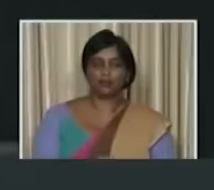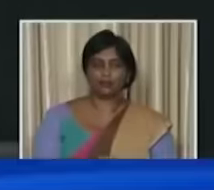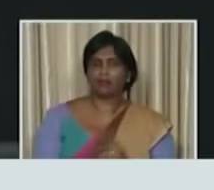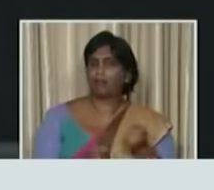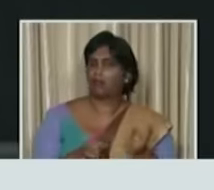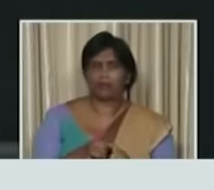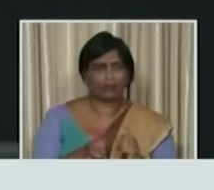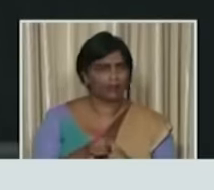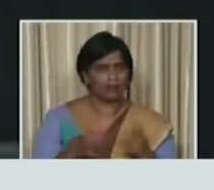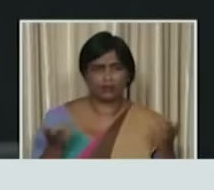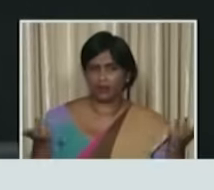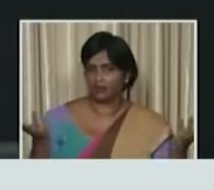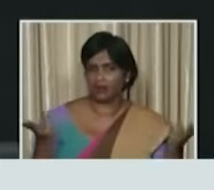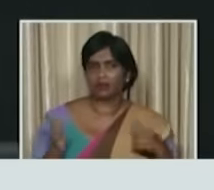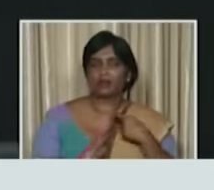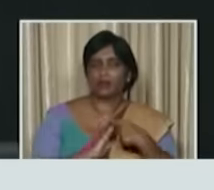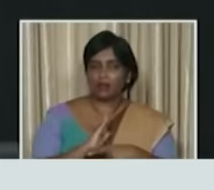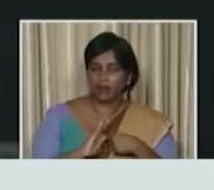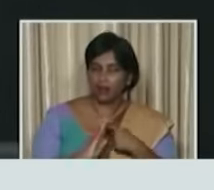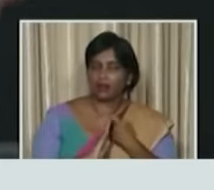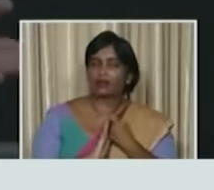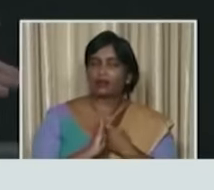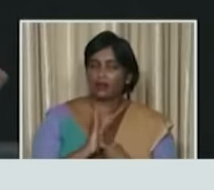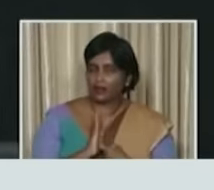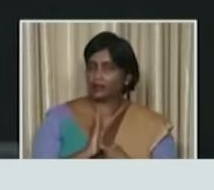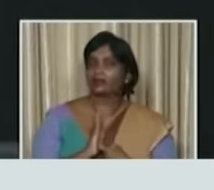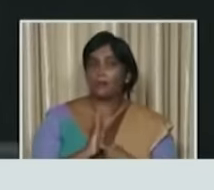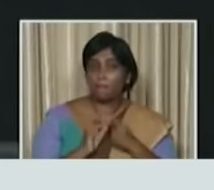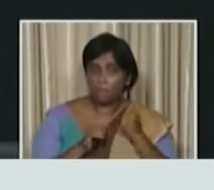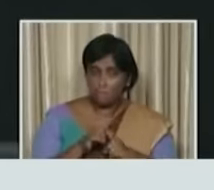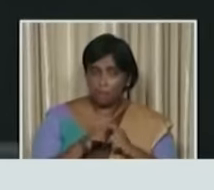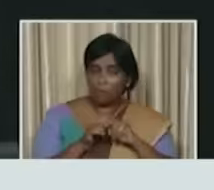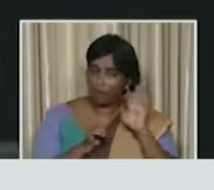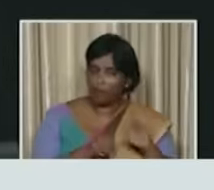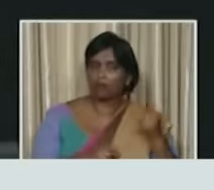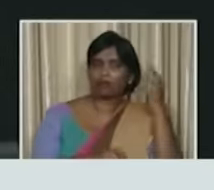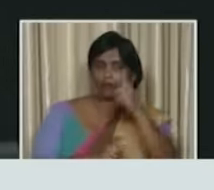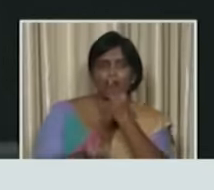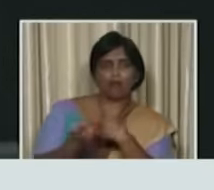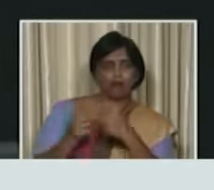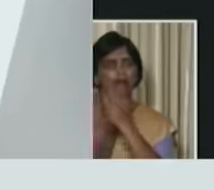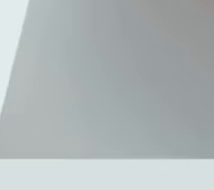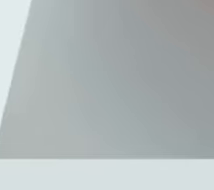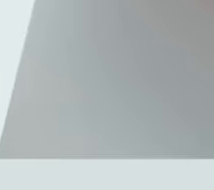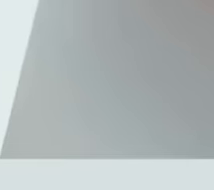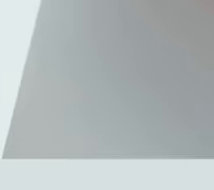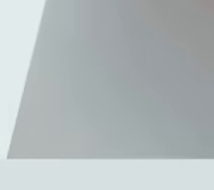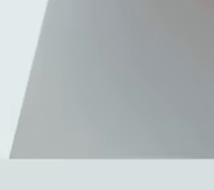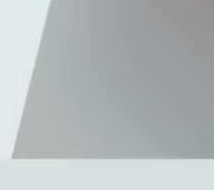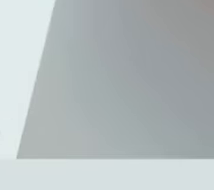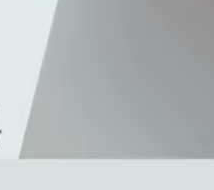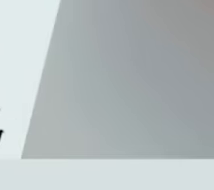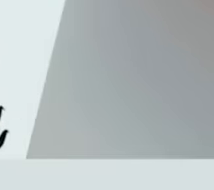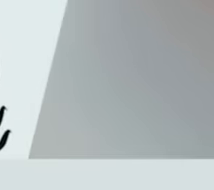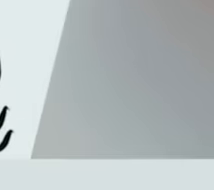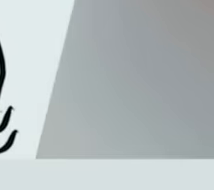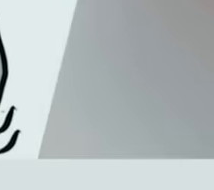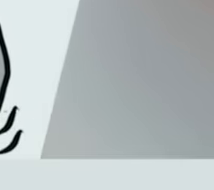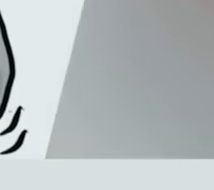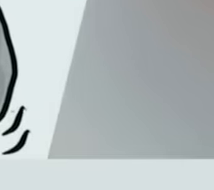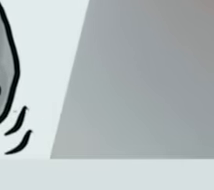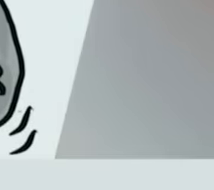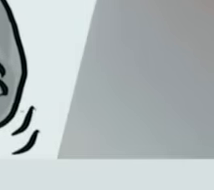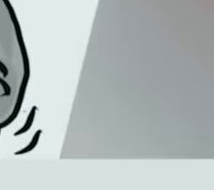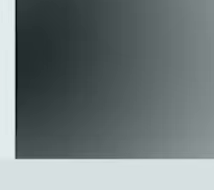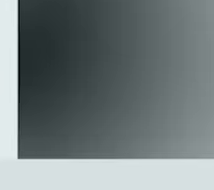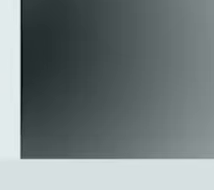මගේ ජීවිතයට හානියක් වුණොත් ජනපති සහ සාගලත් වග කියන්න ඕන රොෂාන් කියයි රට බංකොලොත් කළ නඩේ සමග